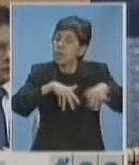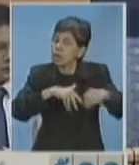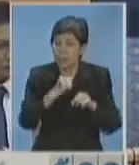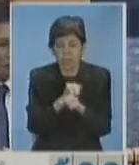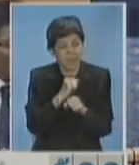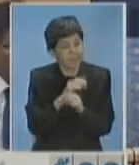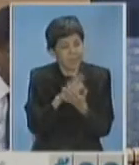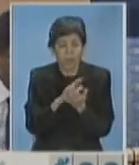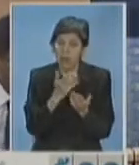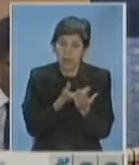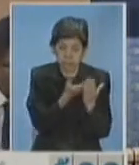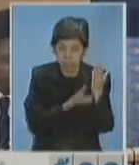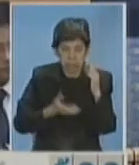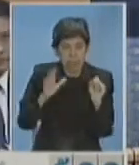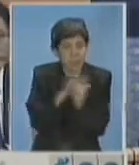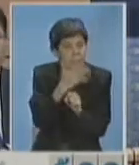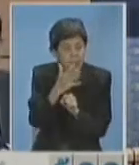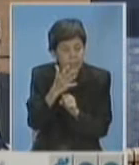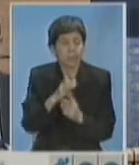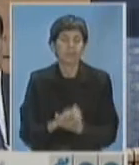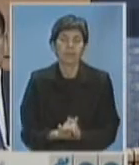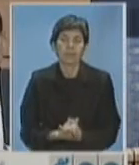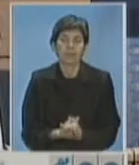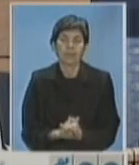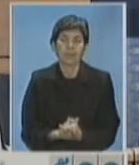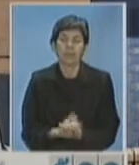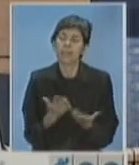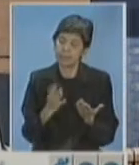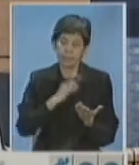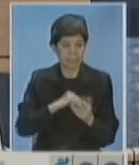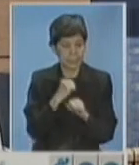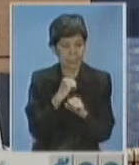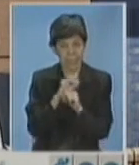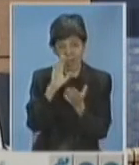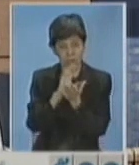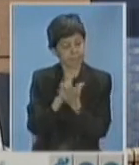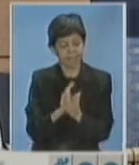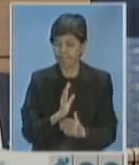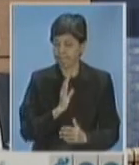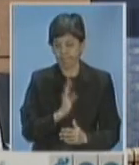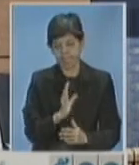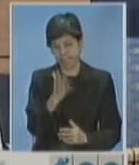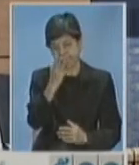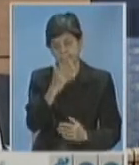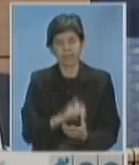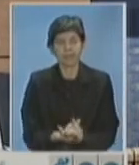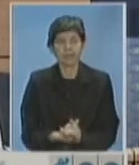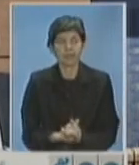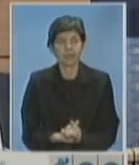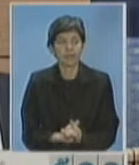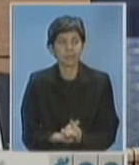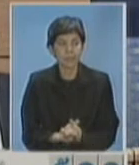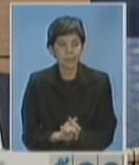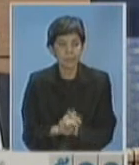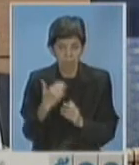างเพียงพอและยุติธรรมทั่วทั้งประเทศเป็นการจัดงบประมาณที่ไม่เป็นธรรม และยัง